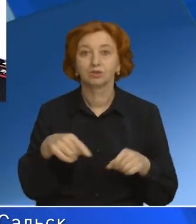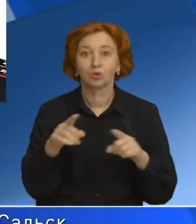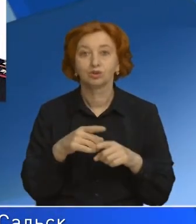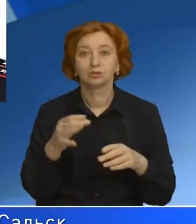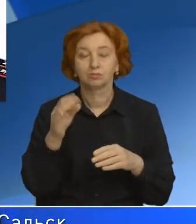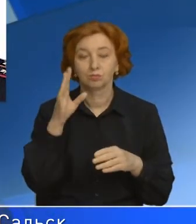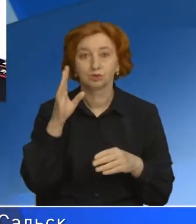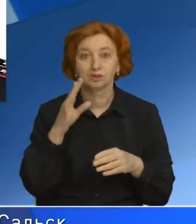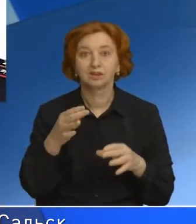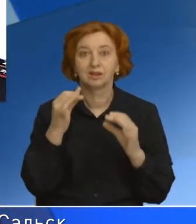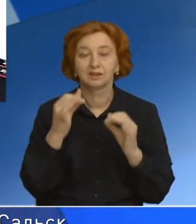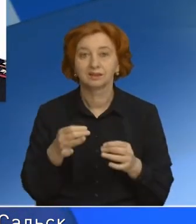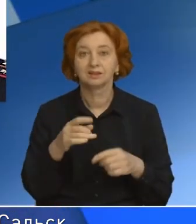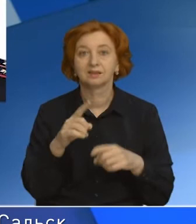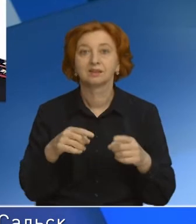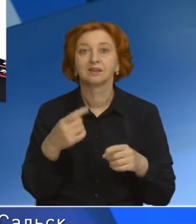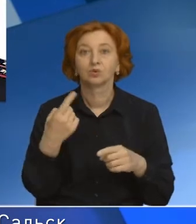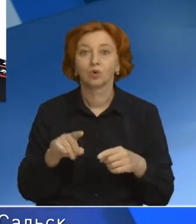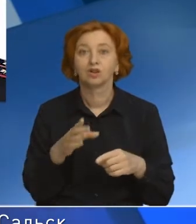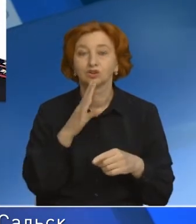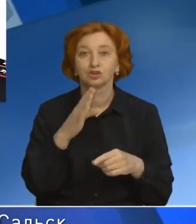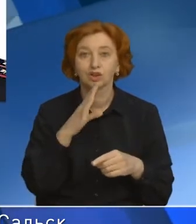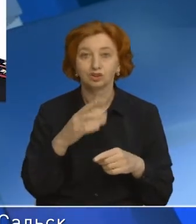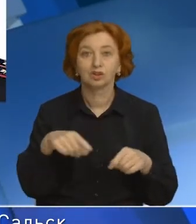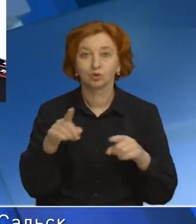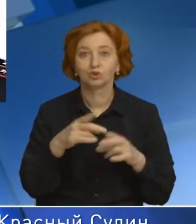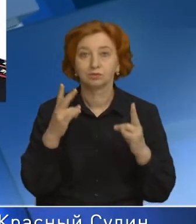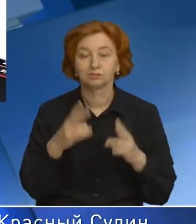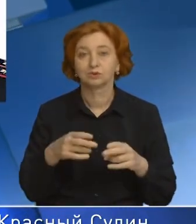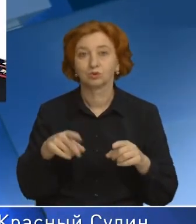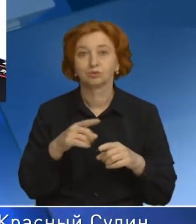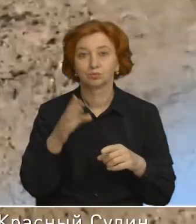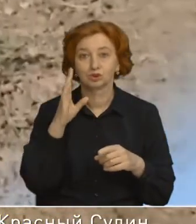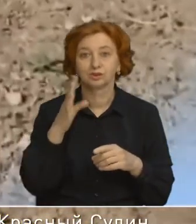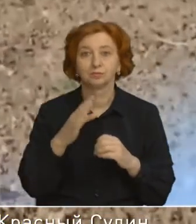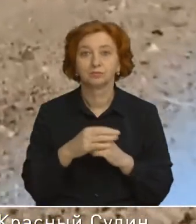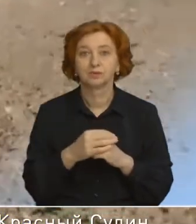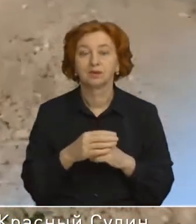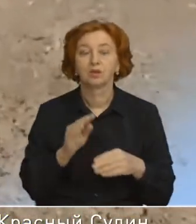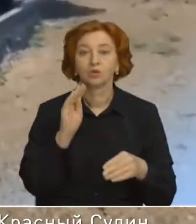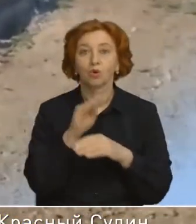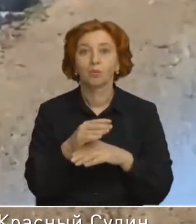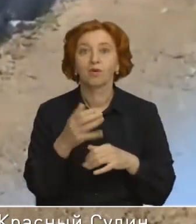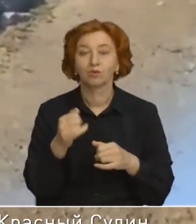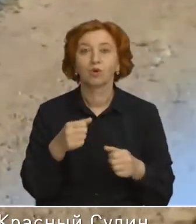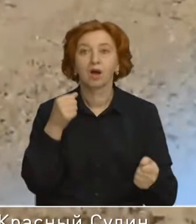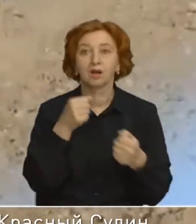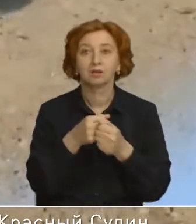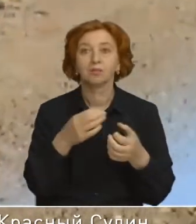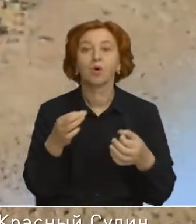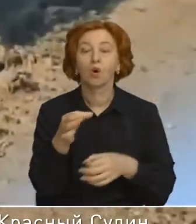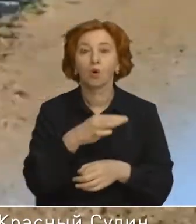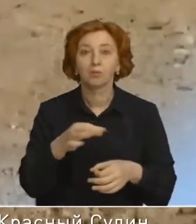госпитализирована женщина 1983 года находится в реанимации добавлю после дтп областная прокуратура